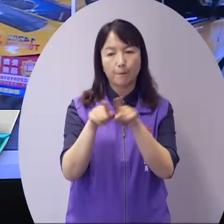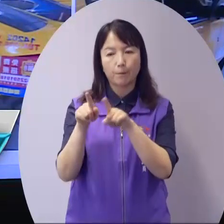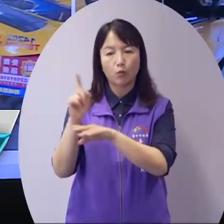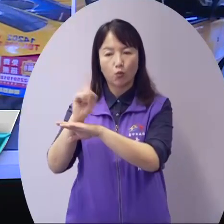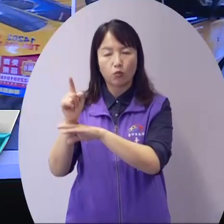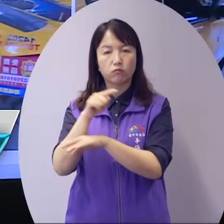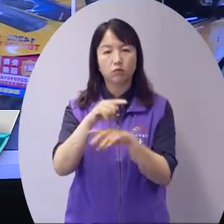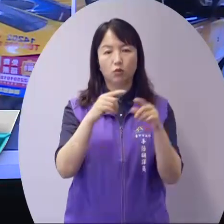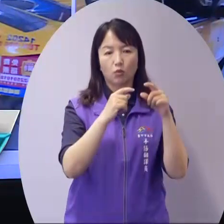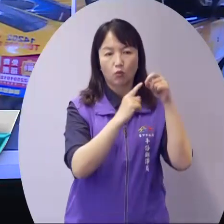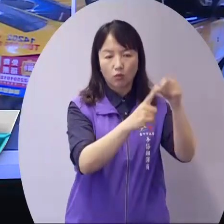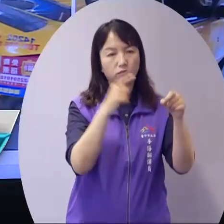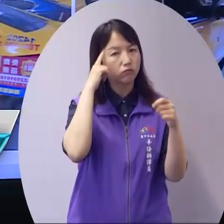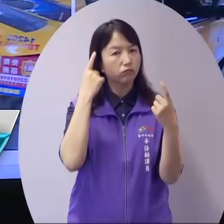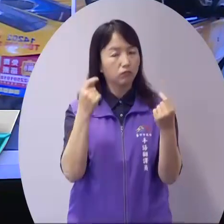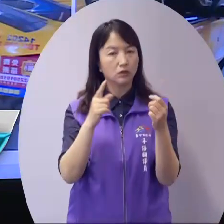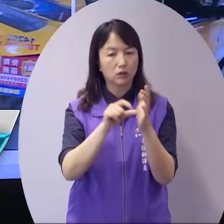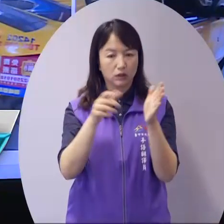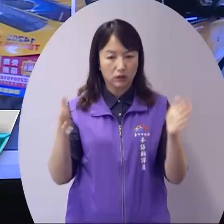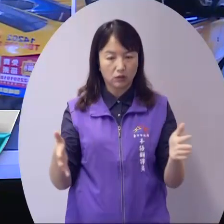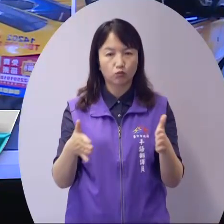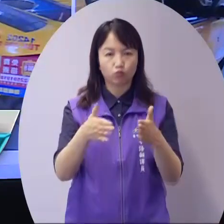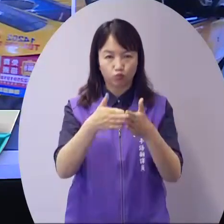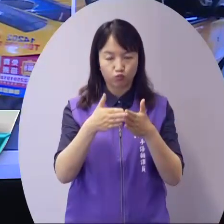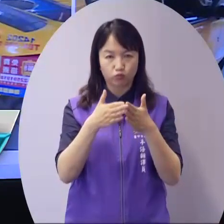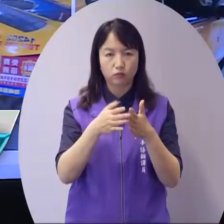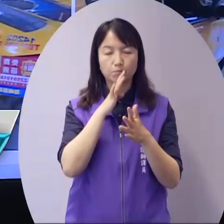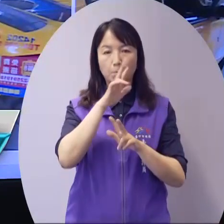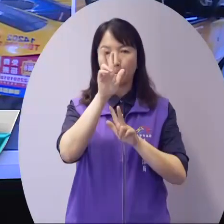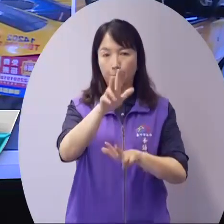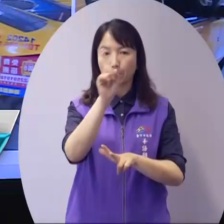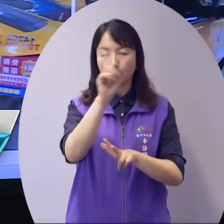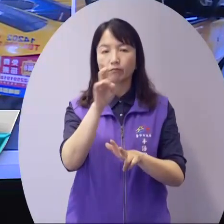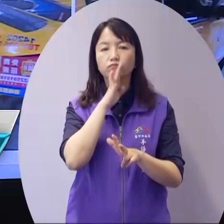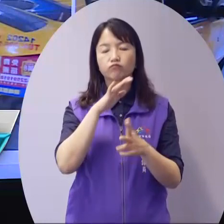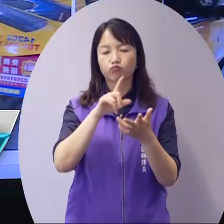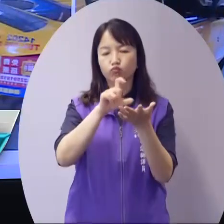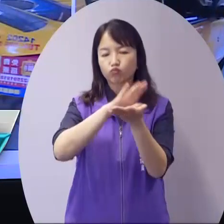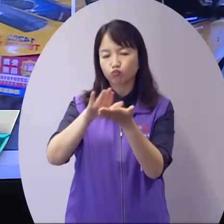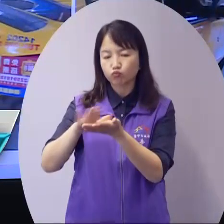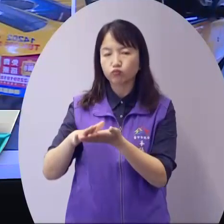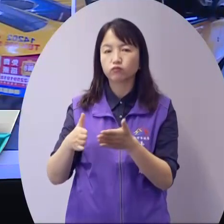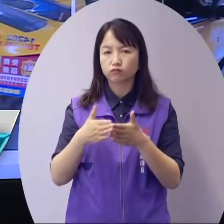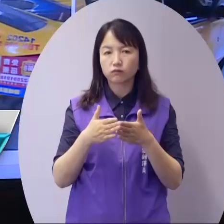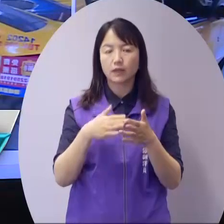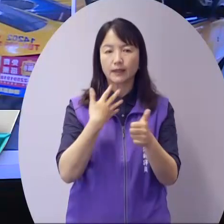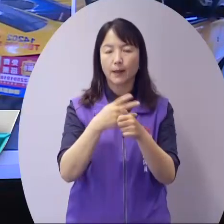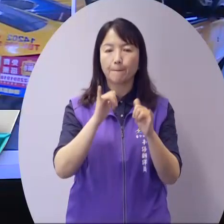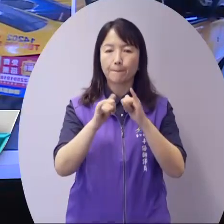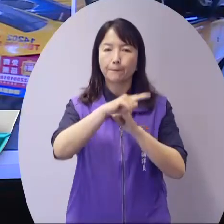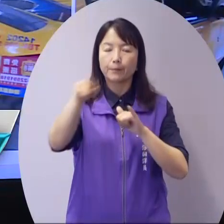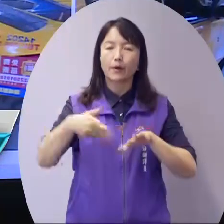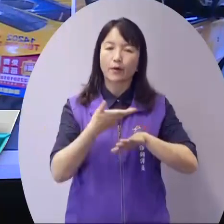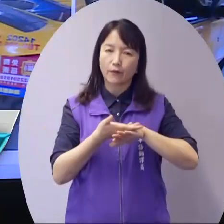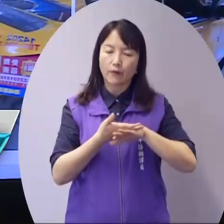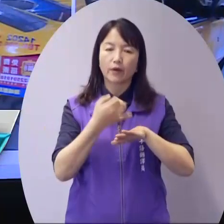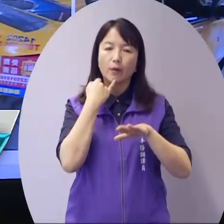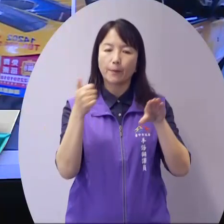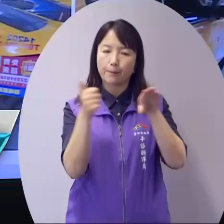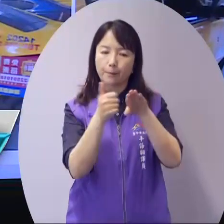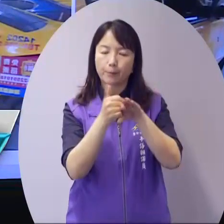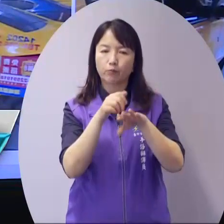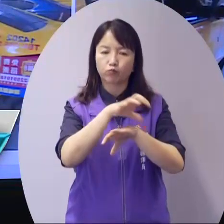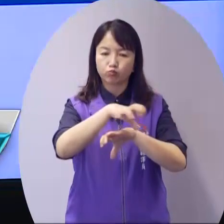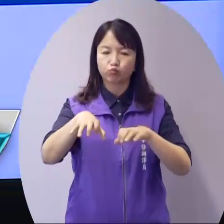输一样，都在这个疫情期间必须一定要落实清消，那事实上给民众一个安心的一个搭乘环